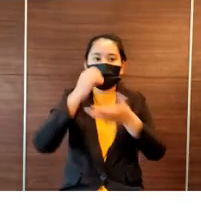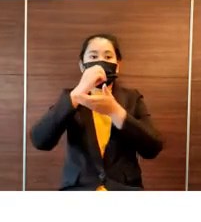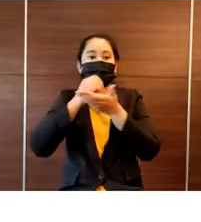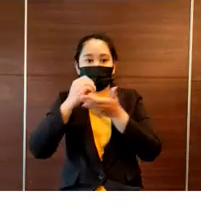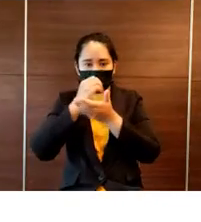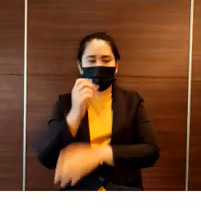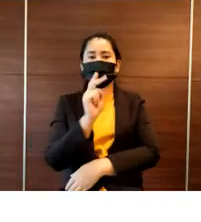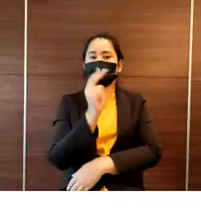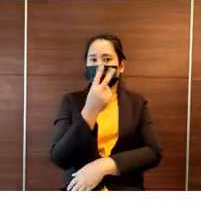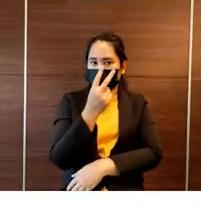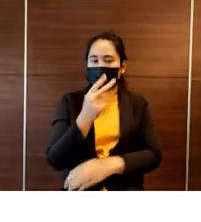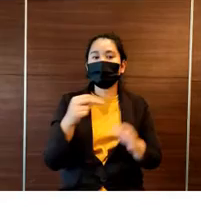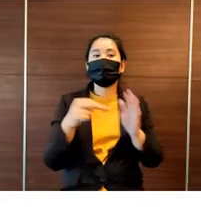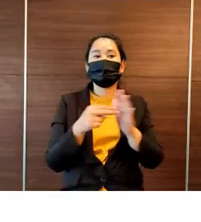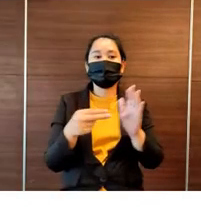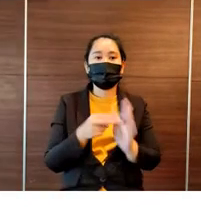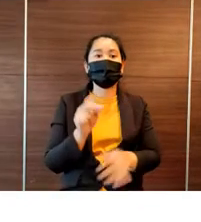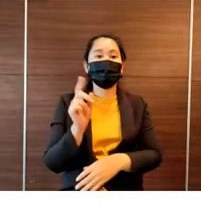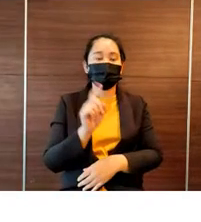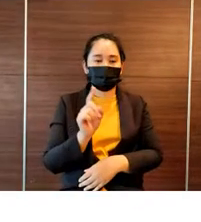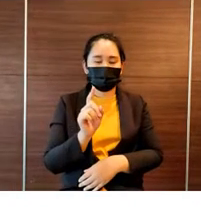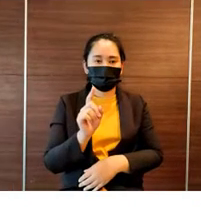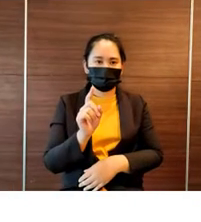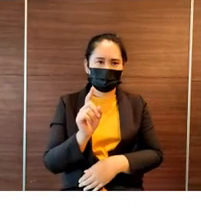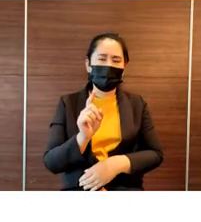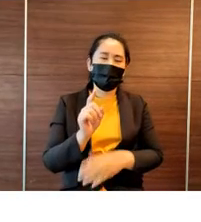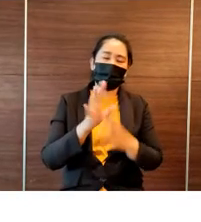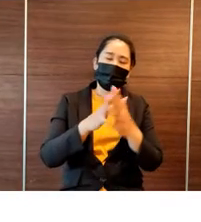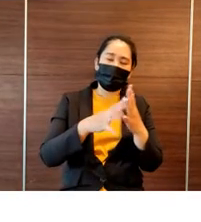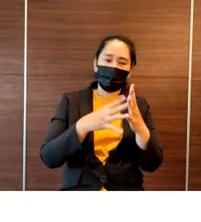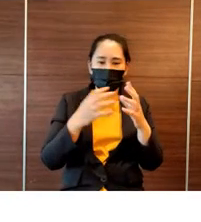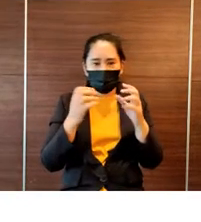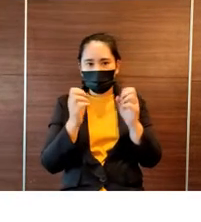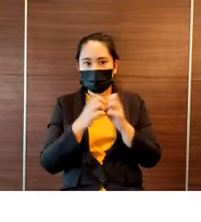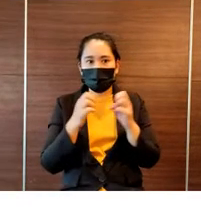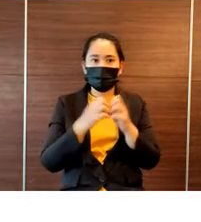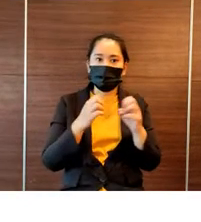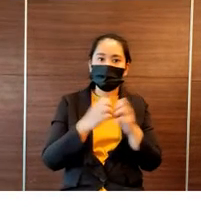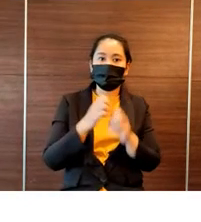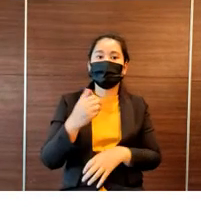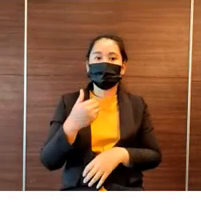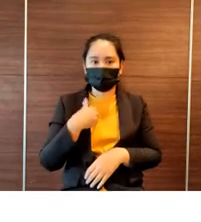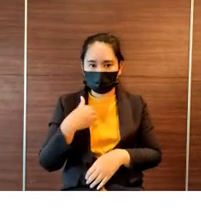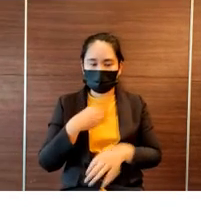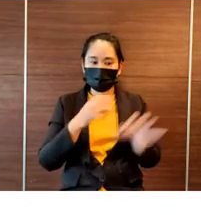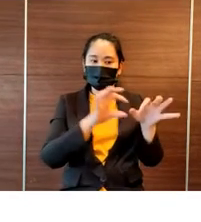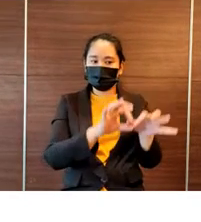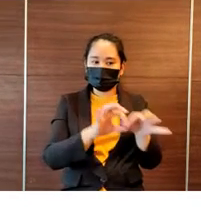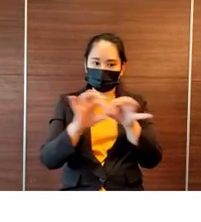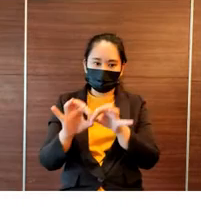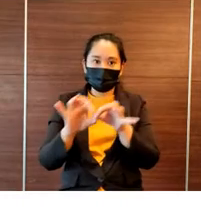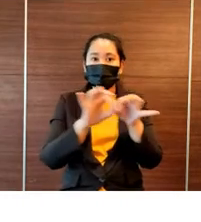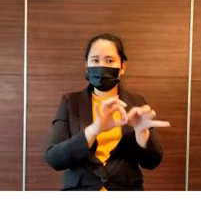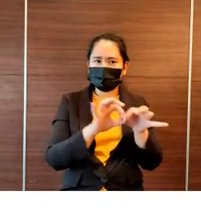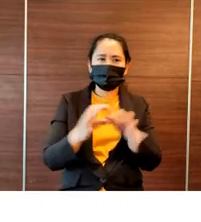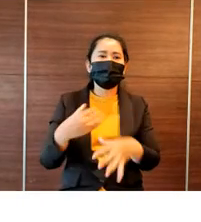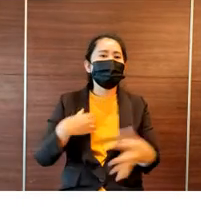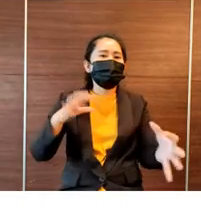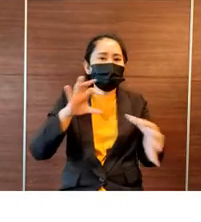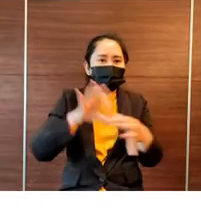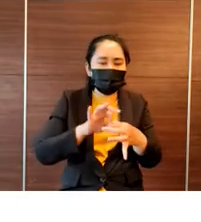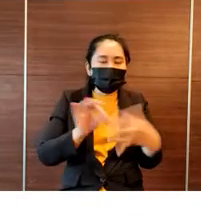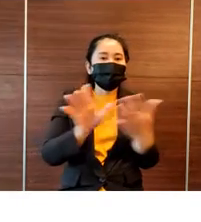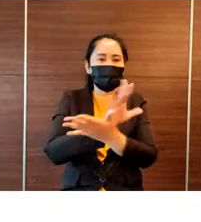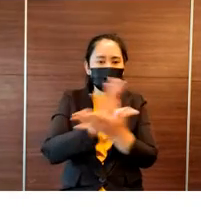เข้าไปอะค่ะแน่นอนมันมีความซับซ้อนอยู่ในนั้นนะคะแล้วมันก็ไปเชื่อมโยงกับมายาคติหรือนอร์ม